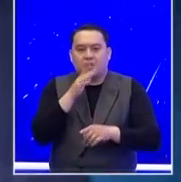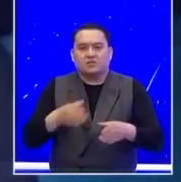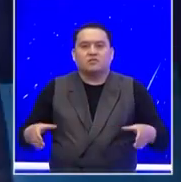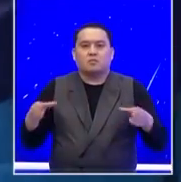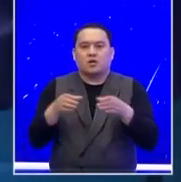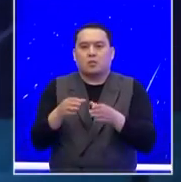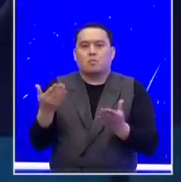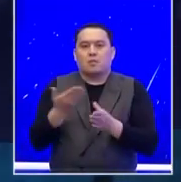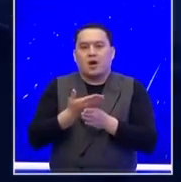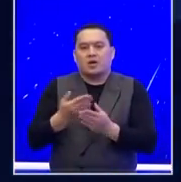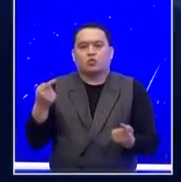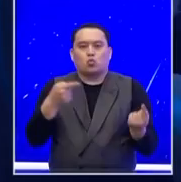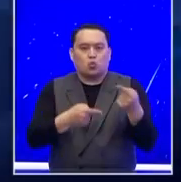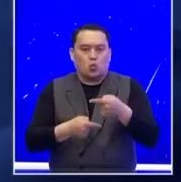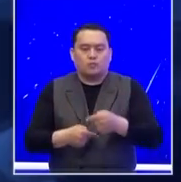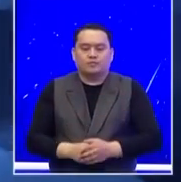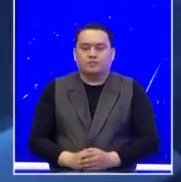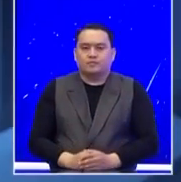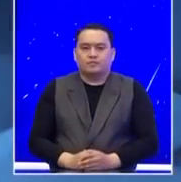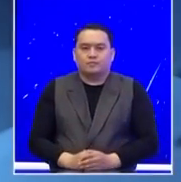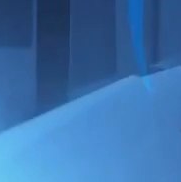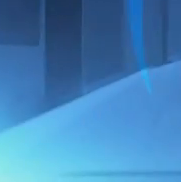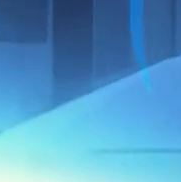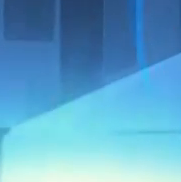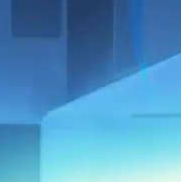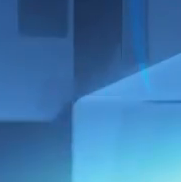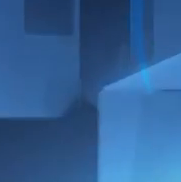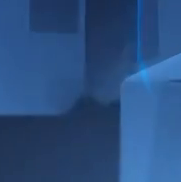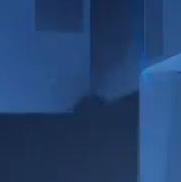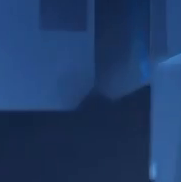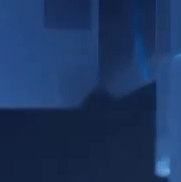сплотиться и помогать друг другу. Алексей Цой, Надир Хамзин, телеканал ЖТСУ.